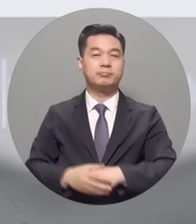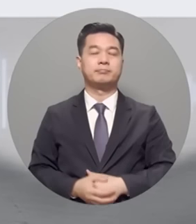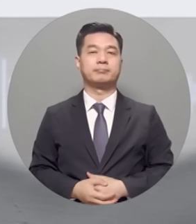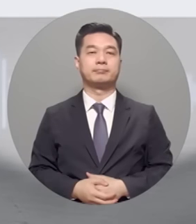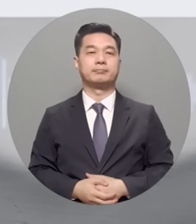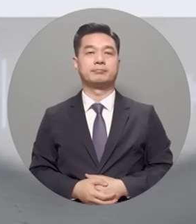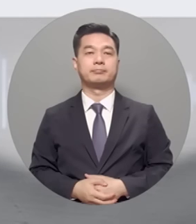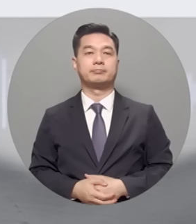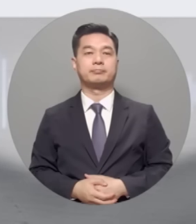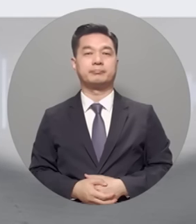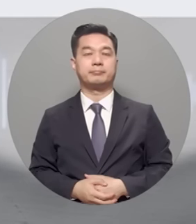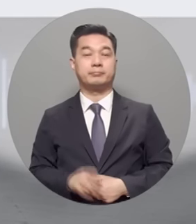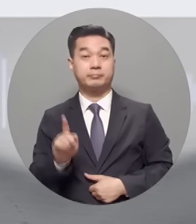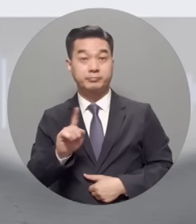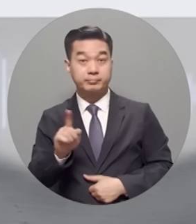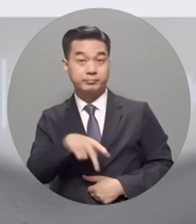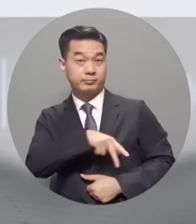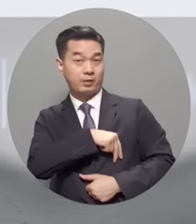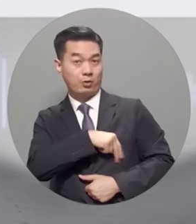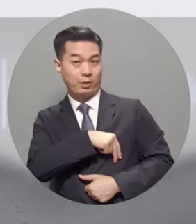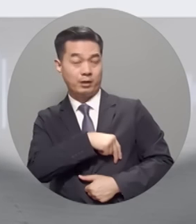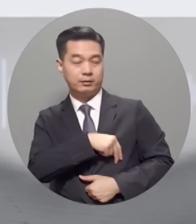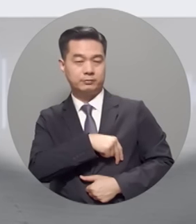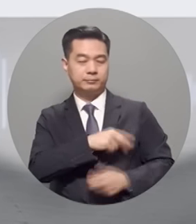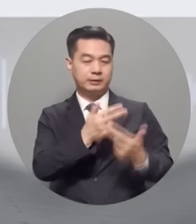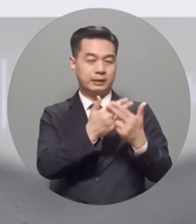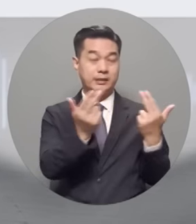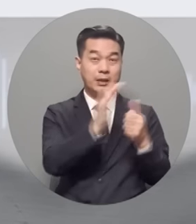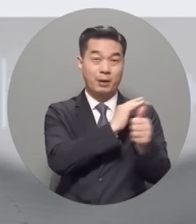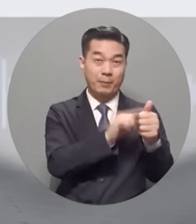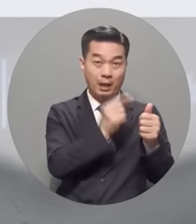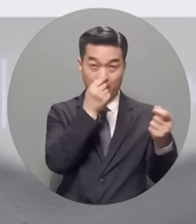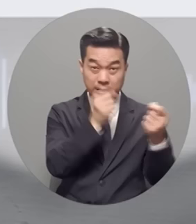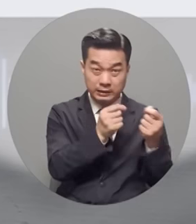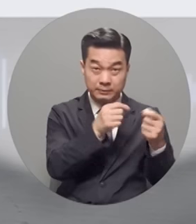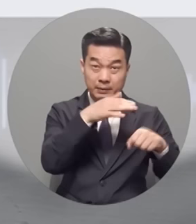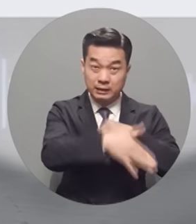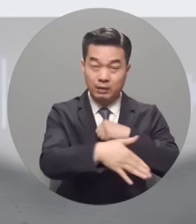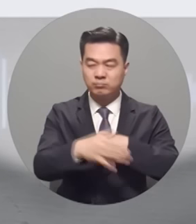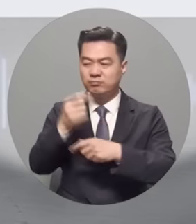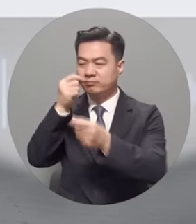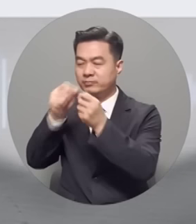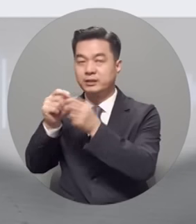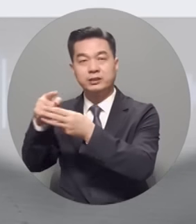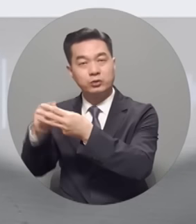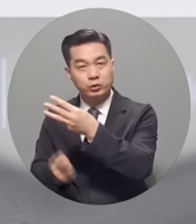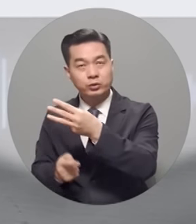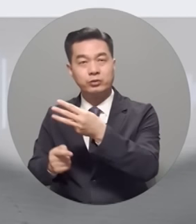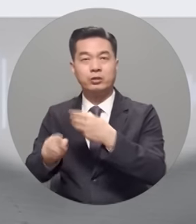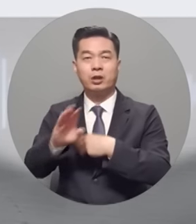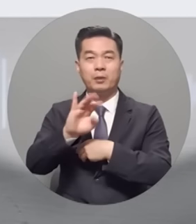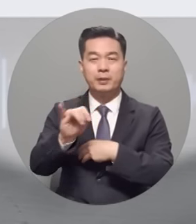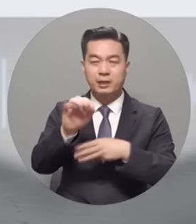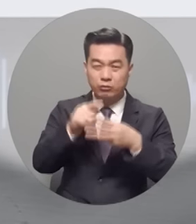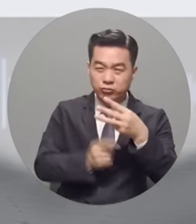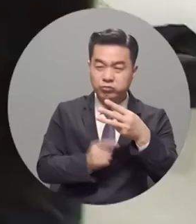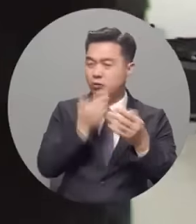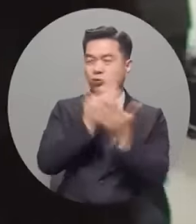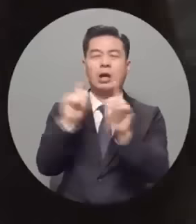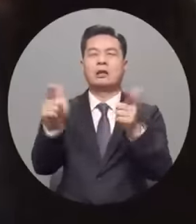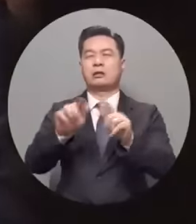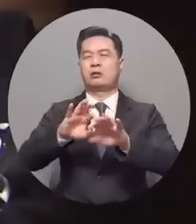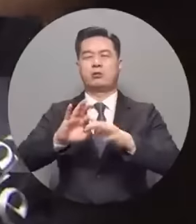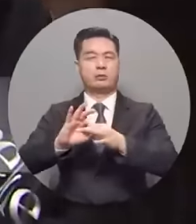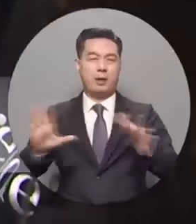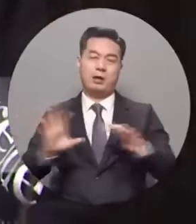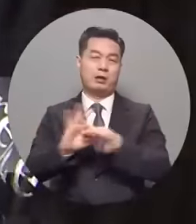중진 의원은 친 이재명 체제가 된 민주당과 상대하려면 친윤, 비윤이 중요한 게 아니라고 했습니다.